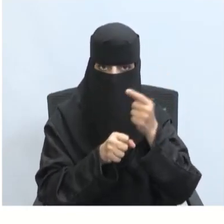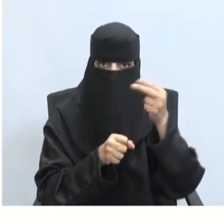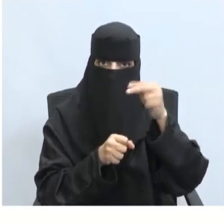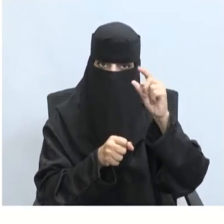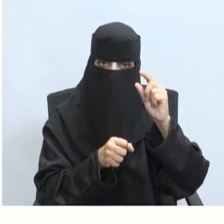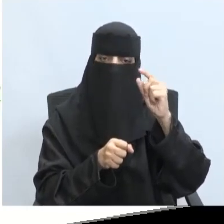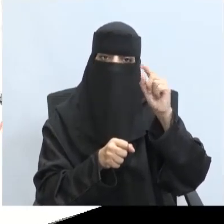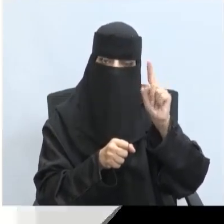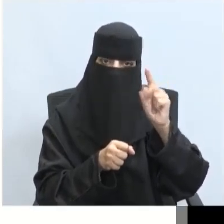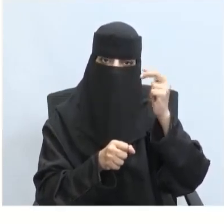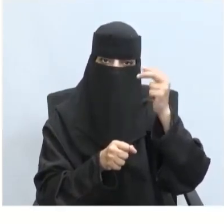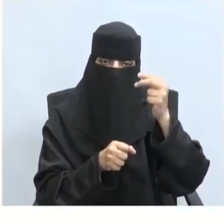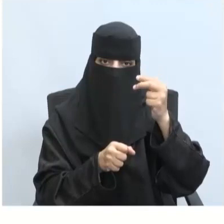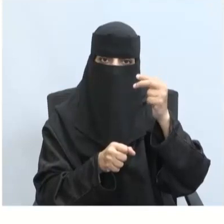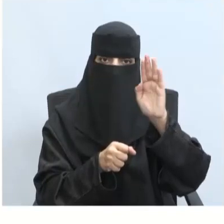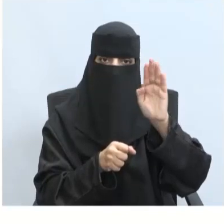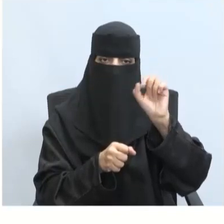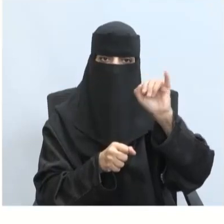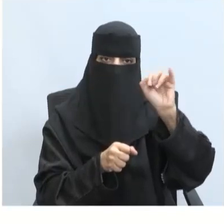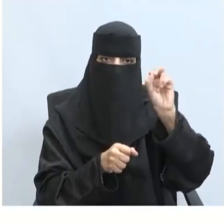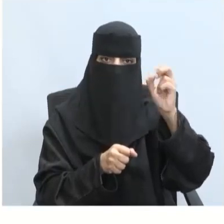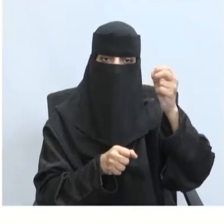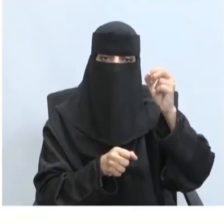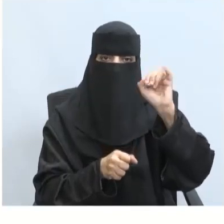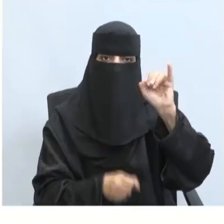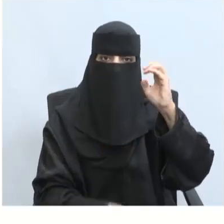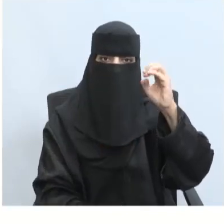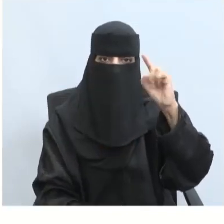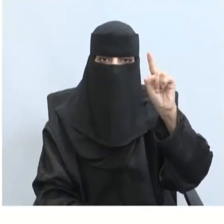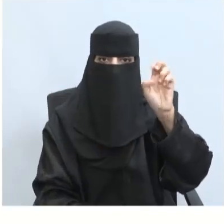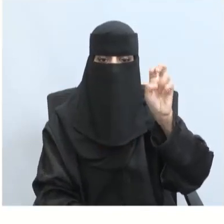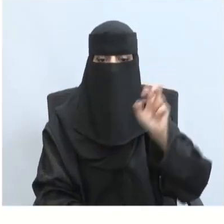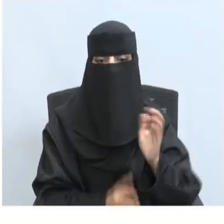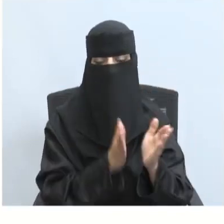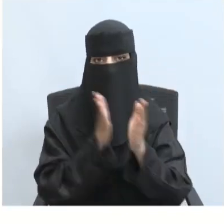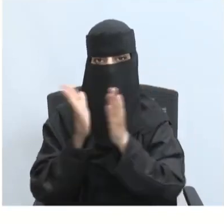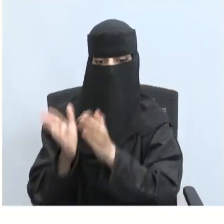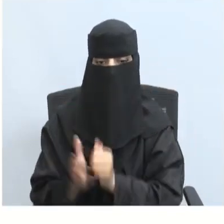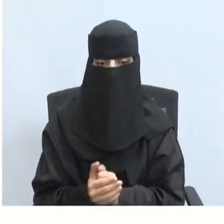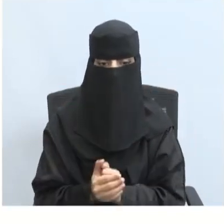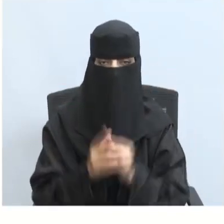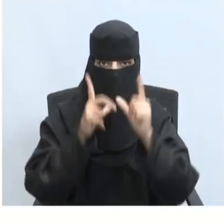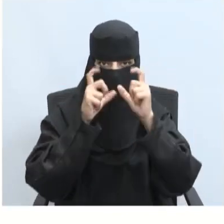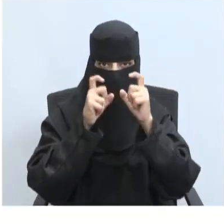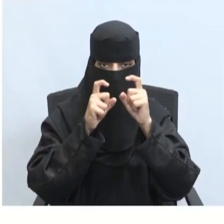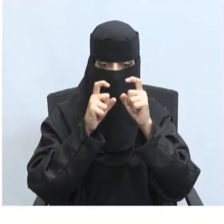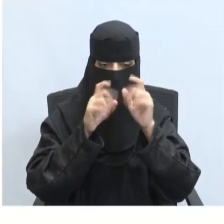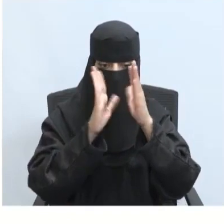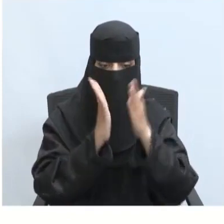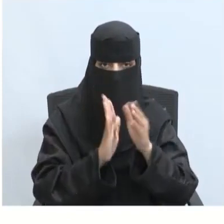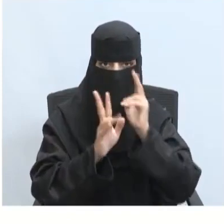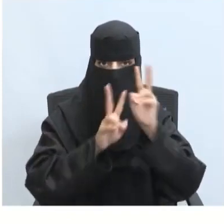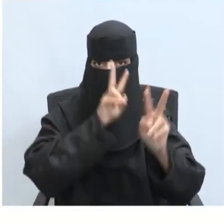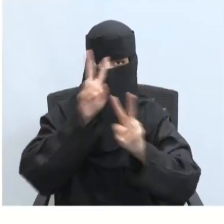العدسه المحدبه صور الاشياء التي يراها الشخص بطول النظر